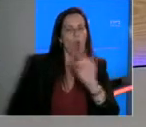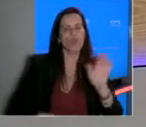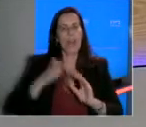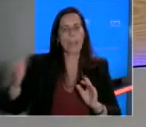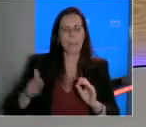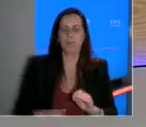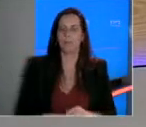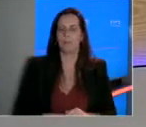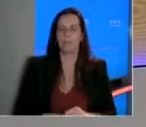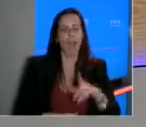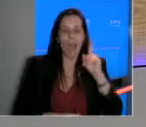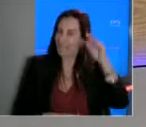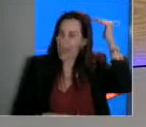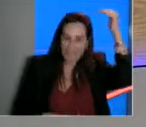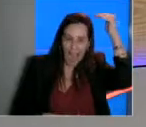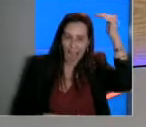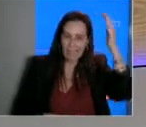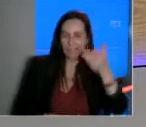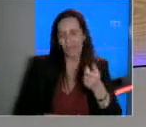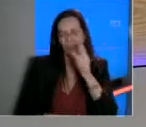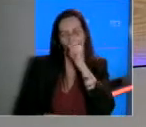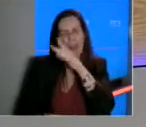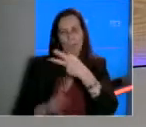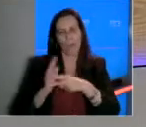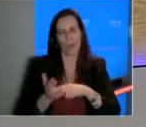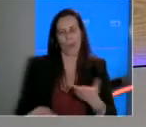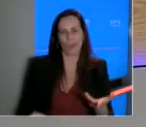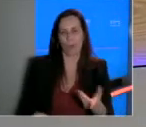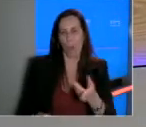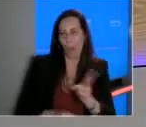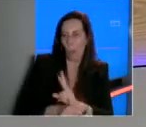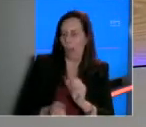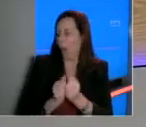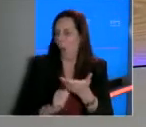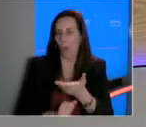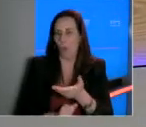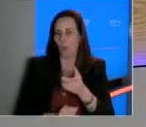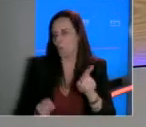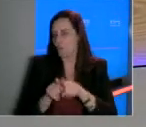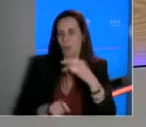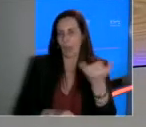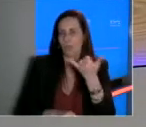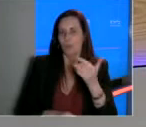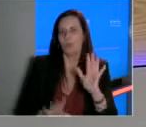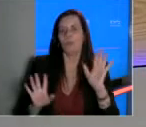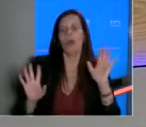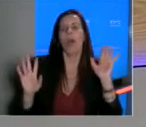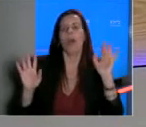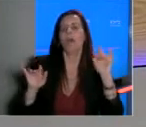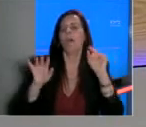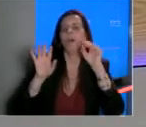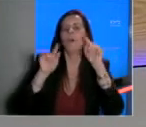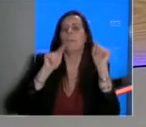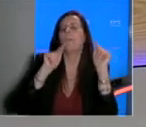הימין. אבל גנץ, כטירון פוליטי, או כנוכל, או אולי כדרכו, נפל שדוד